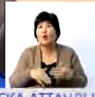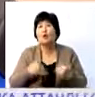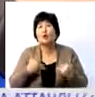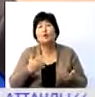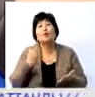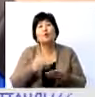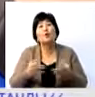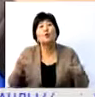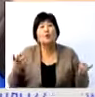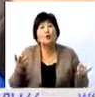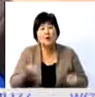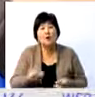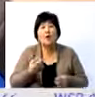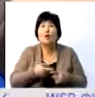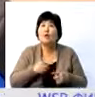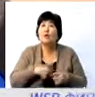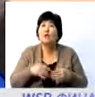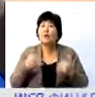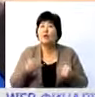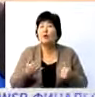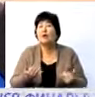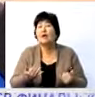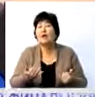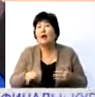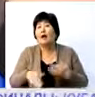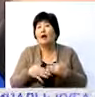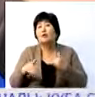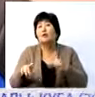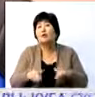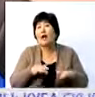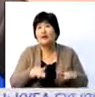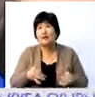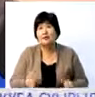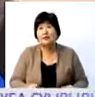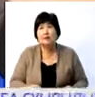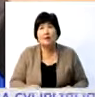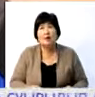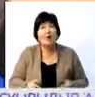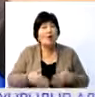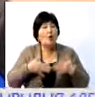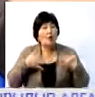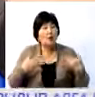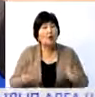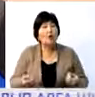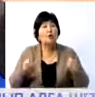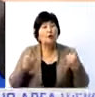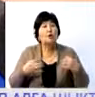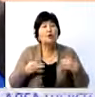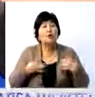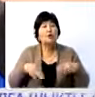көрсетілу керек. Сондықтан да осы бүгінгі осы қайырымдылық шарасы үлкен дүбірлі тойдың